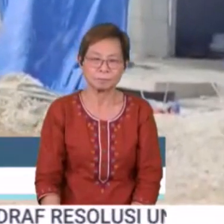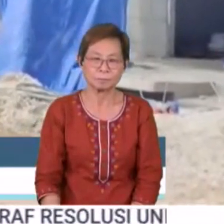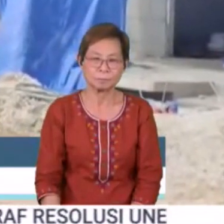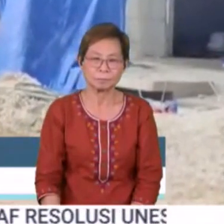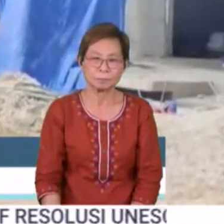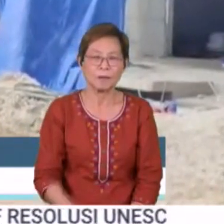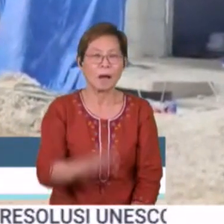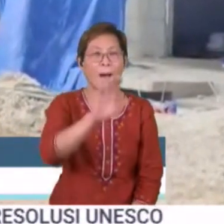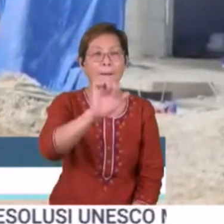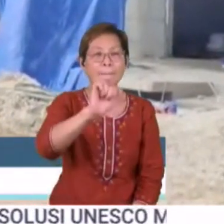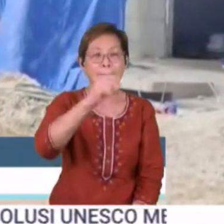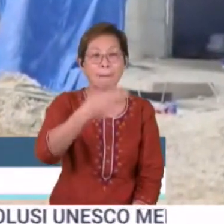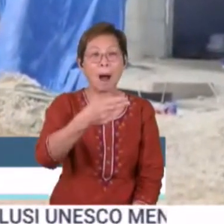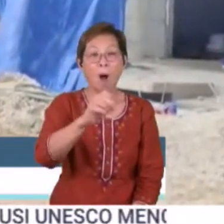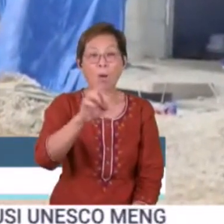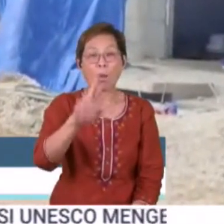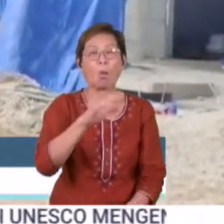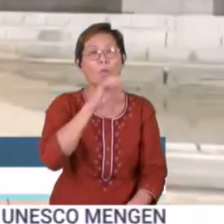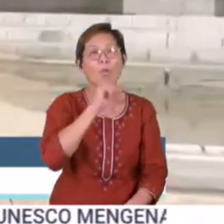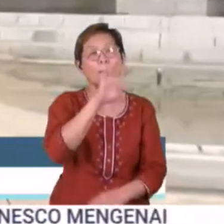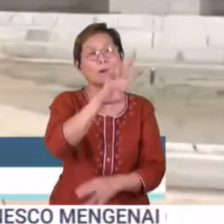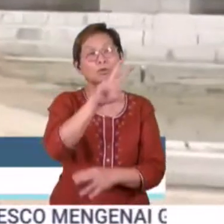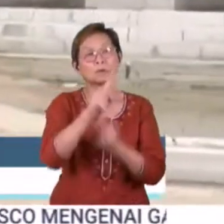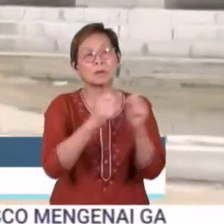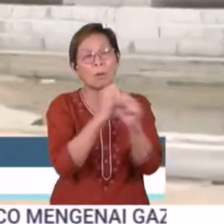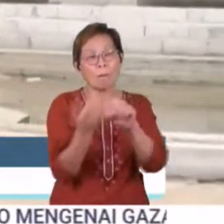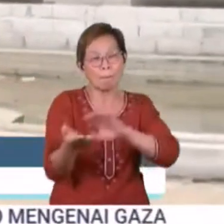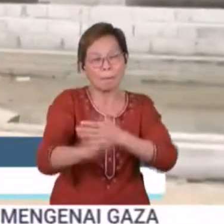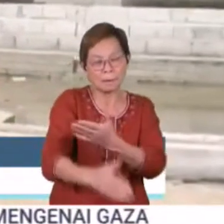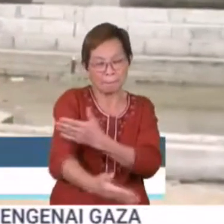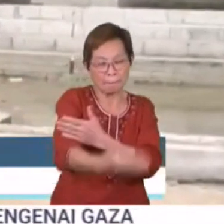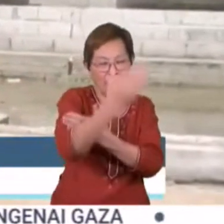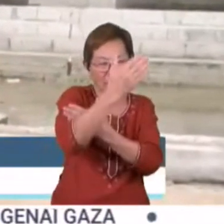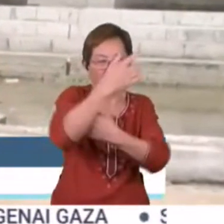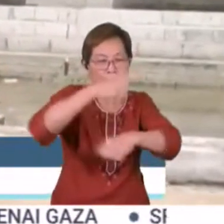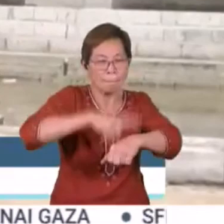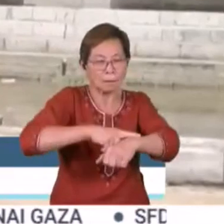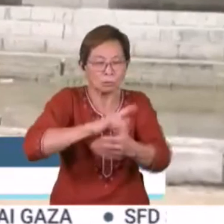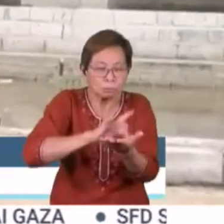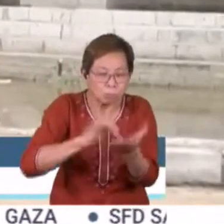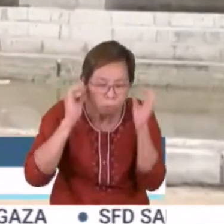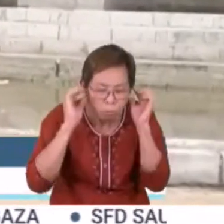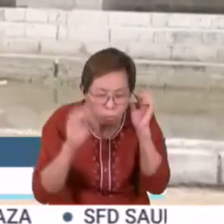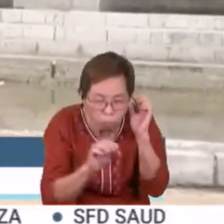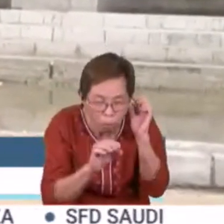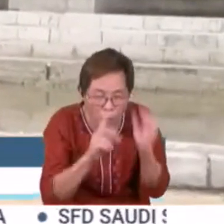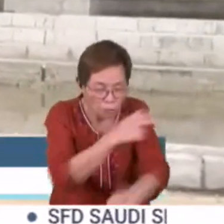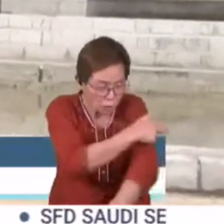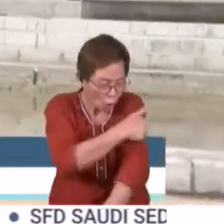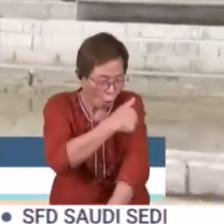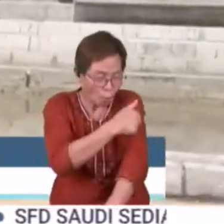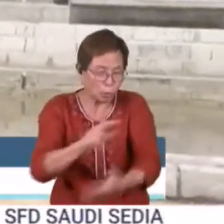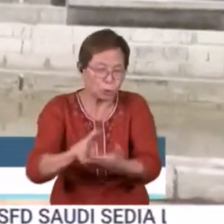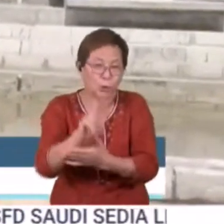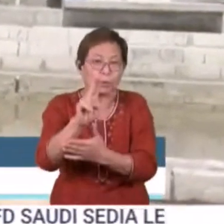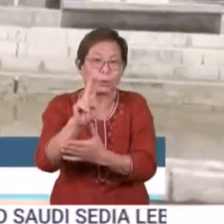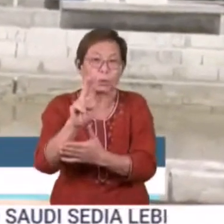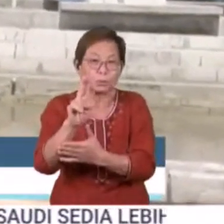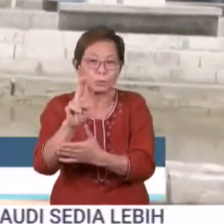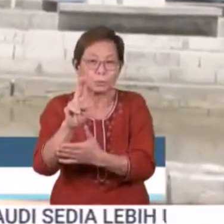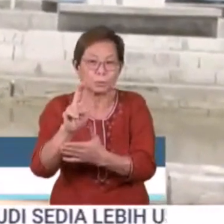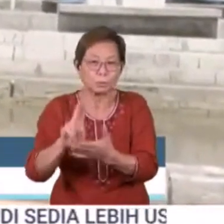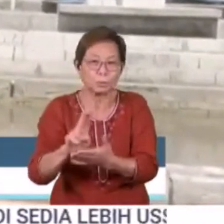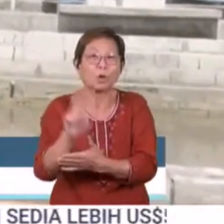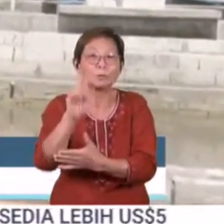Bahul Jamil, 42 tahun, meninggal dunia awal pagi tadi ketika menerima rawatan di Hospital Universiti Sains Kubang